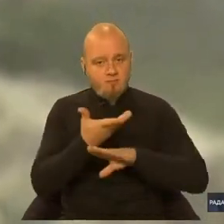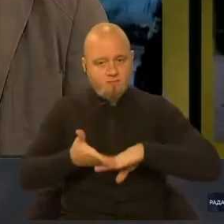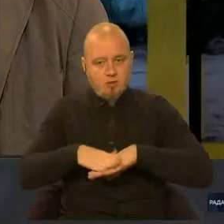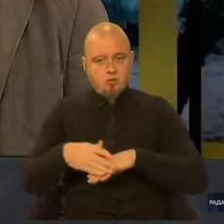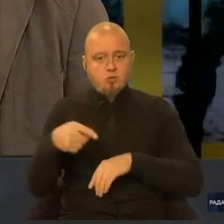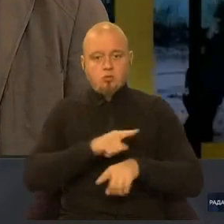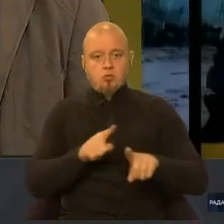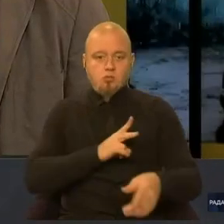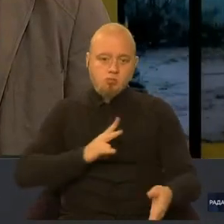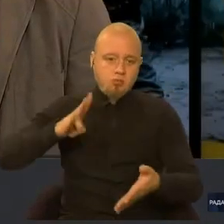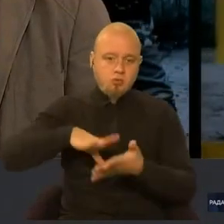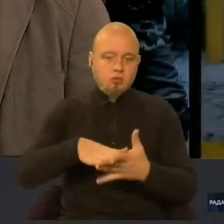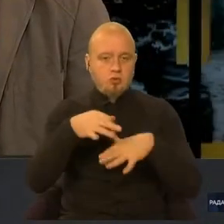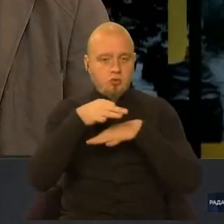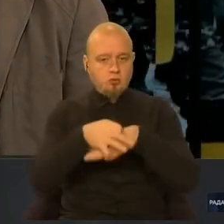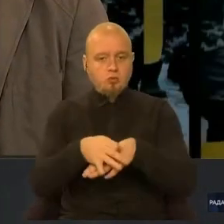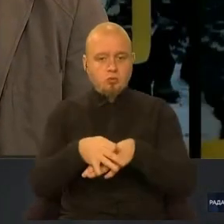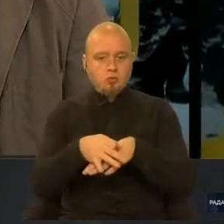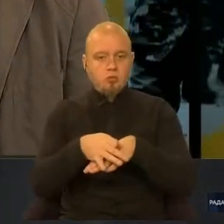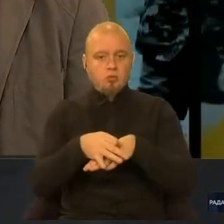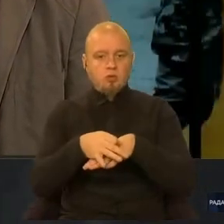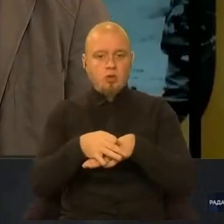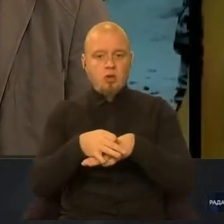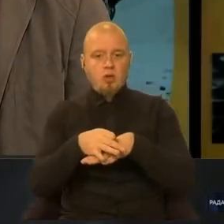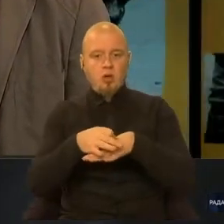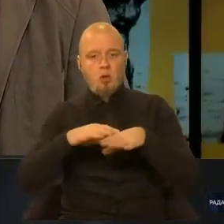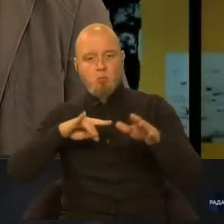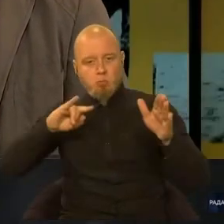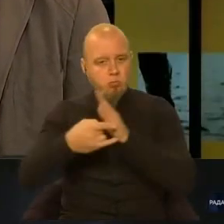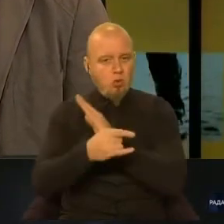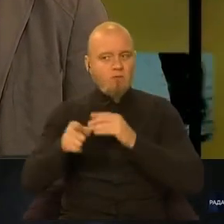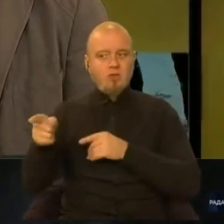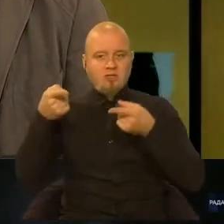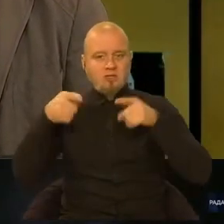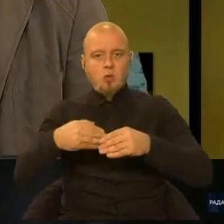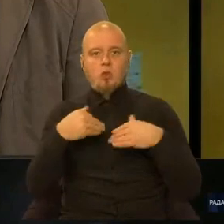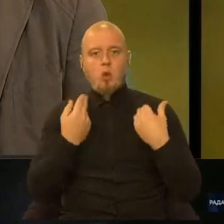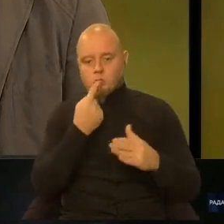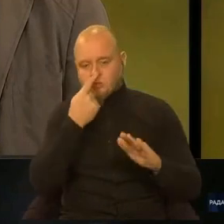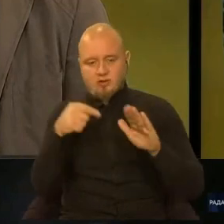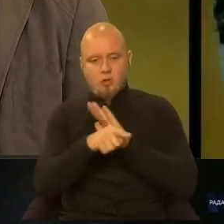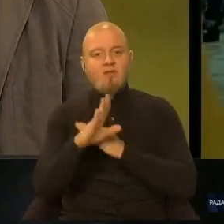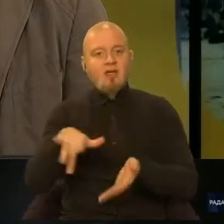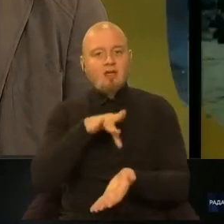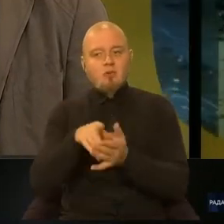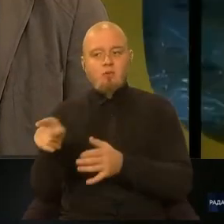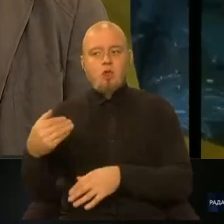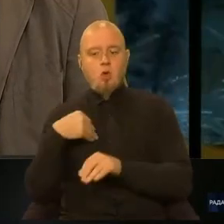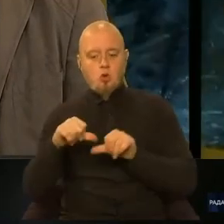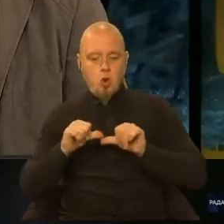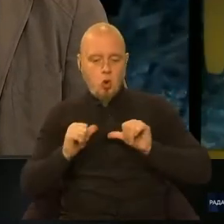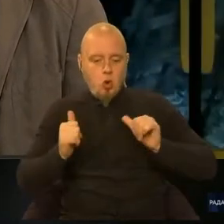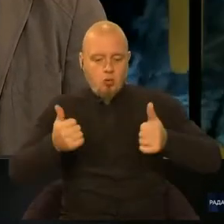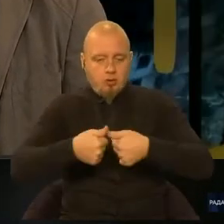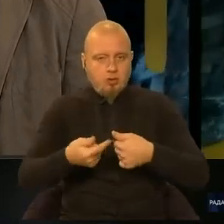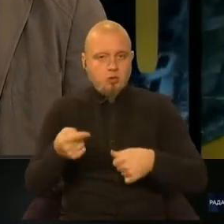що постійно йдуть штурмові прориви. Вони дійсно не хочуть заходити в місто, вони хочуть його обійти, тому